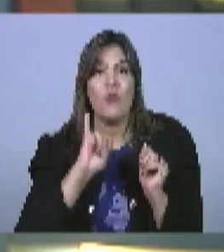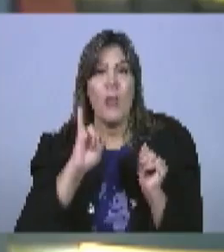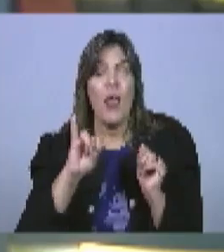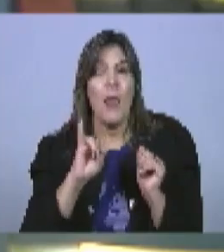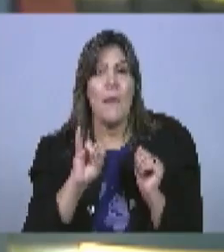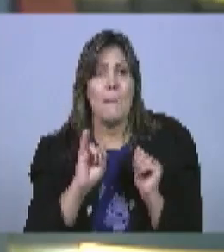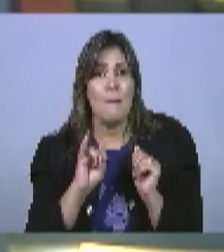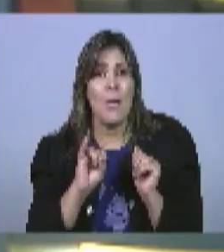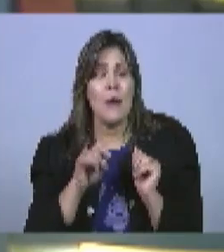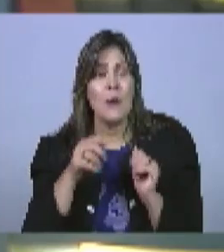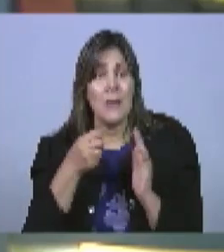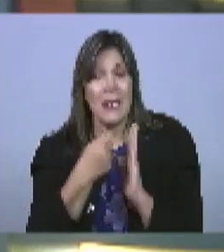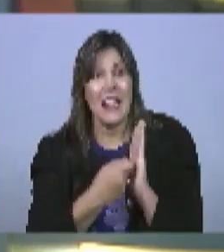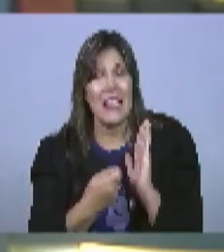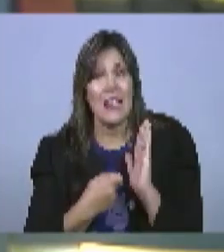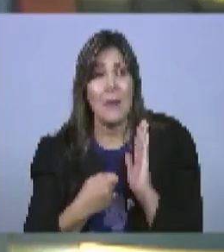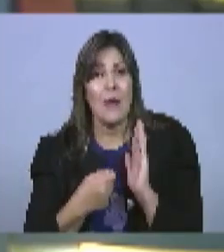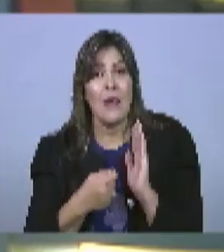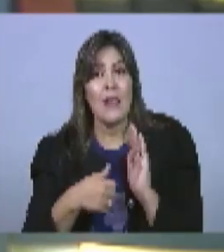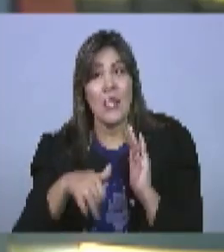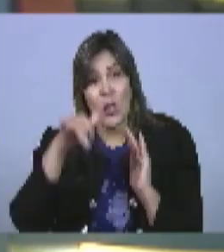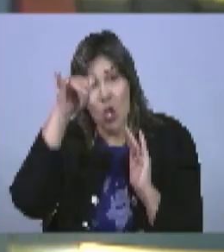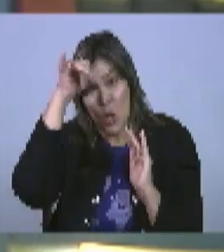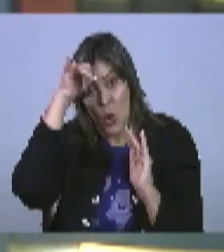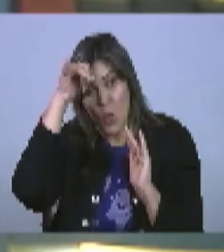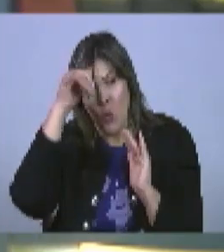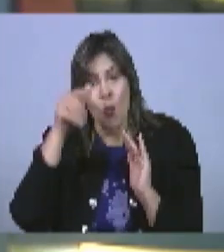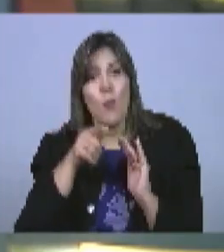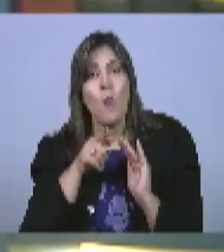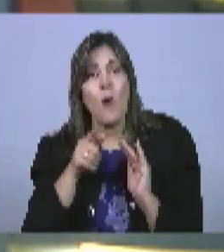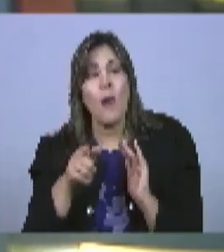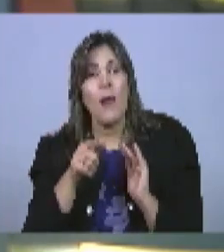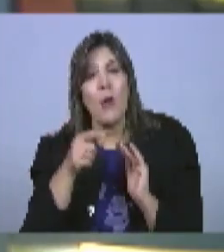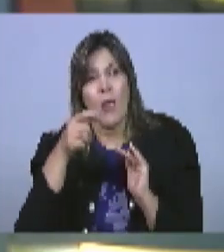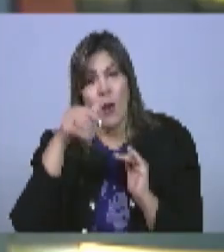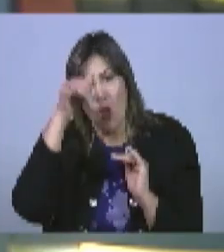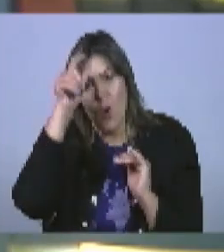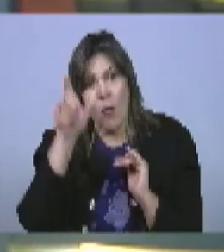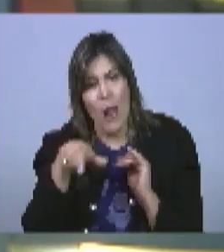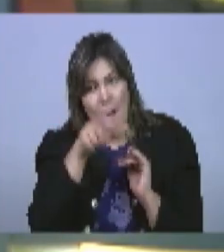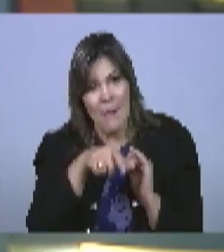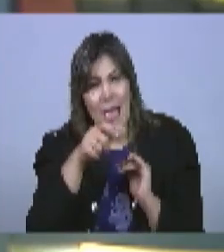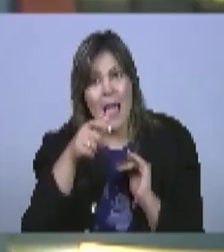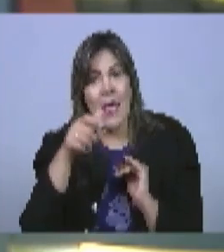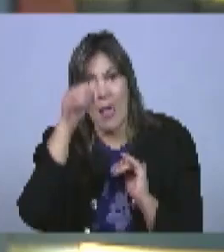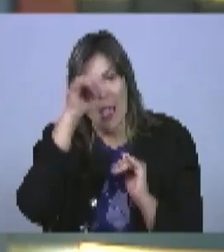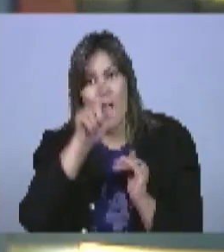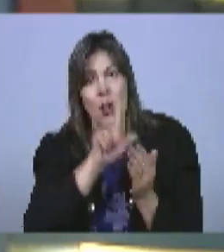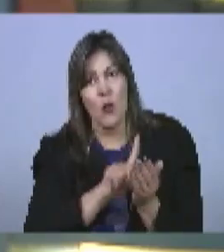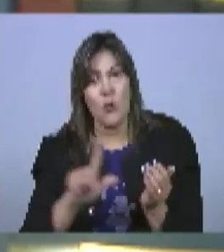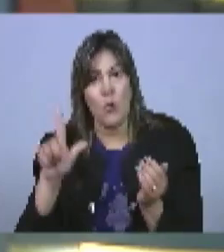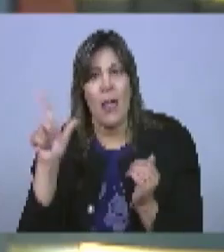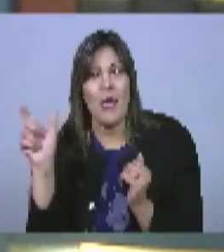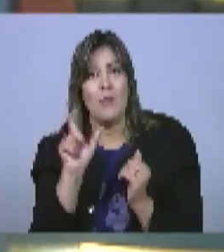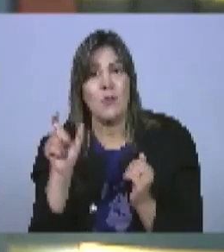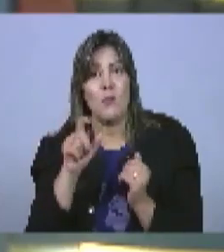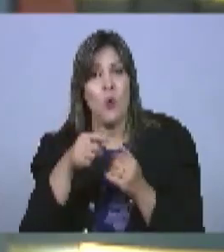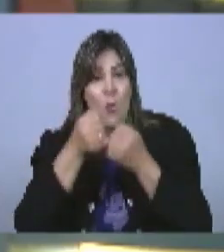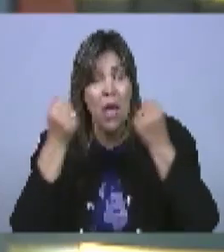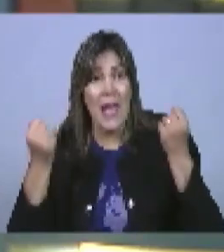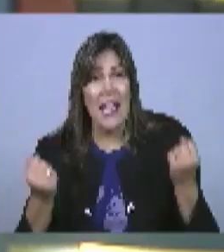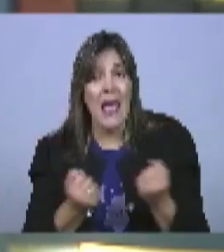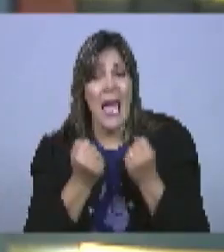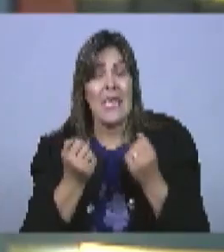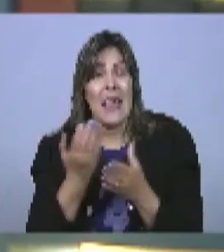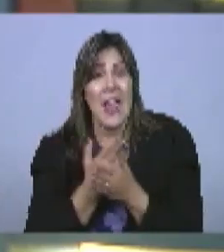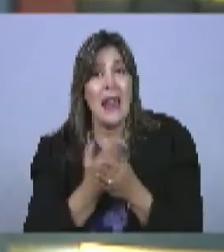ان علماؤه لم يبذلوا جهدا هو بيتكلم على علماء اتحاد علماء المسلمين في ازاله